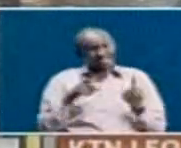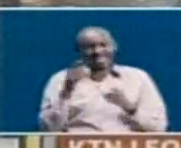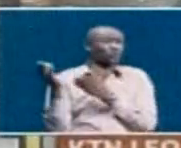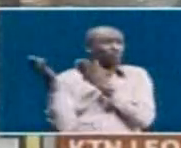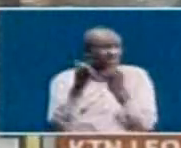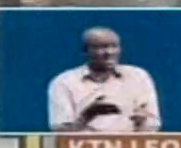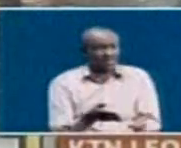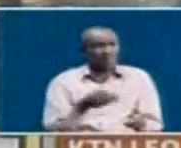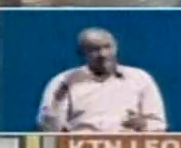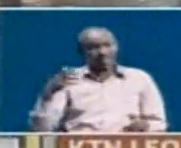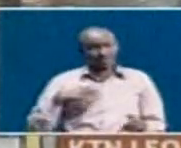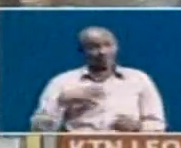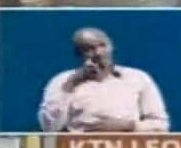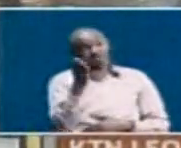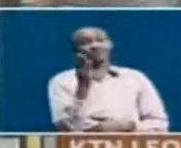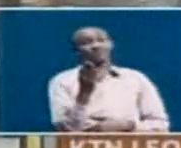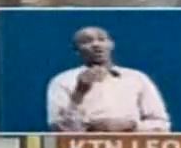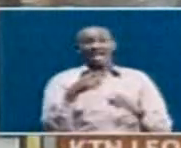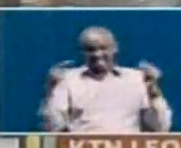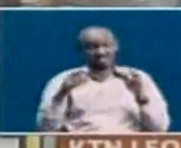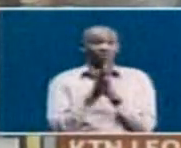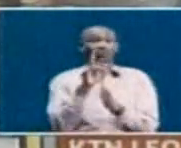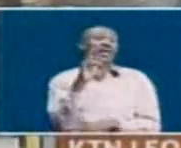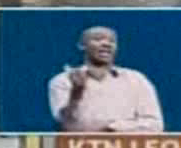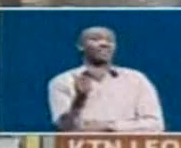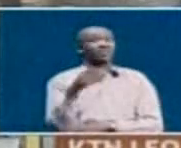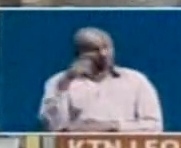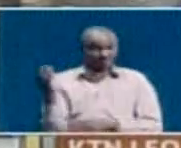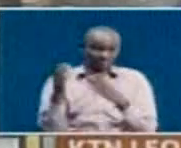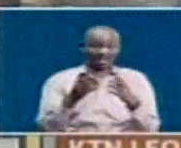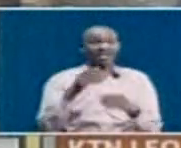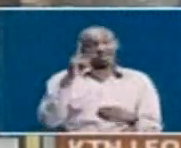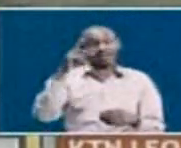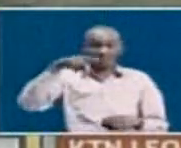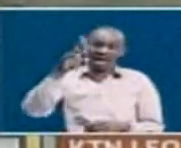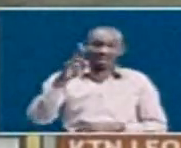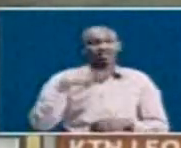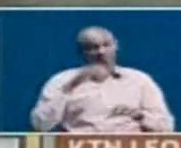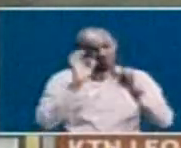unaleta sasa wengine ambao huko na chuki kwa moyo wao wakaleta KPR wasi wakachoma.